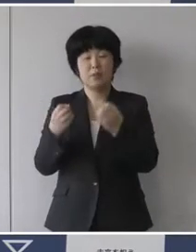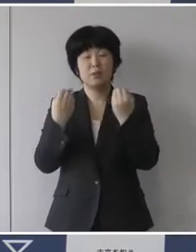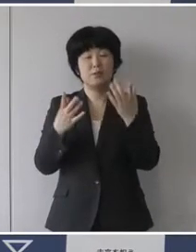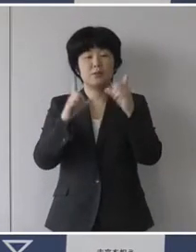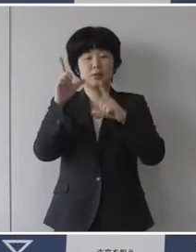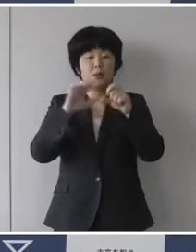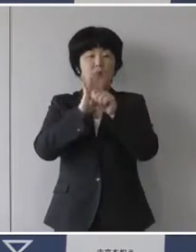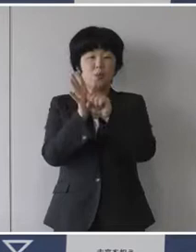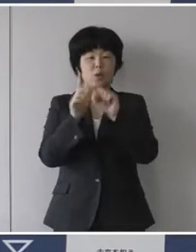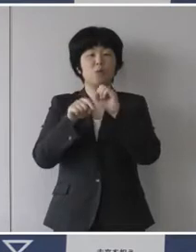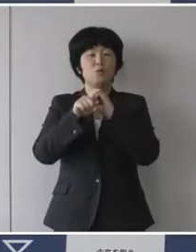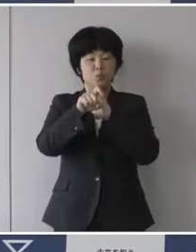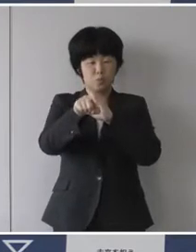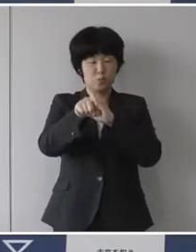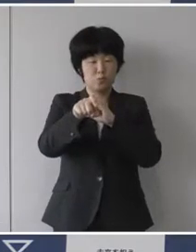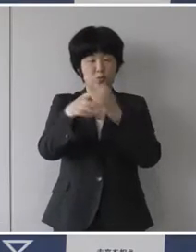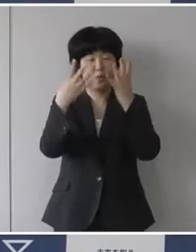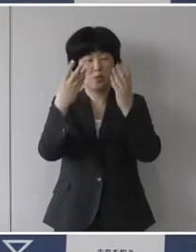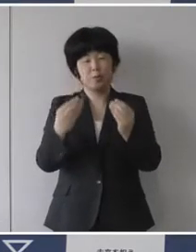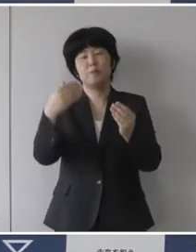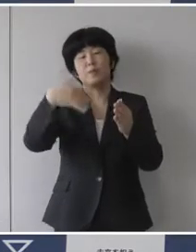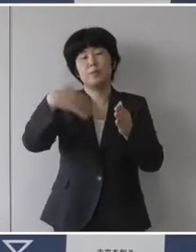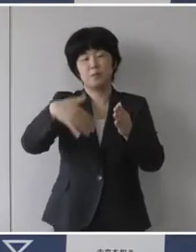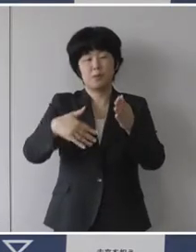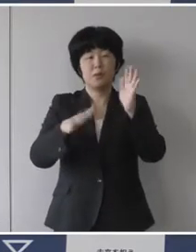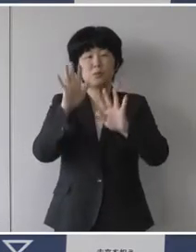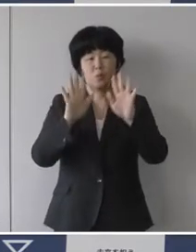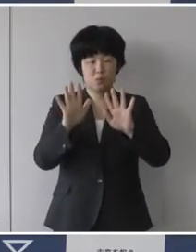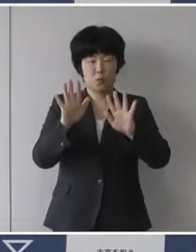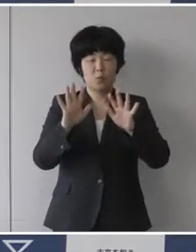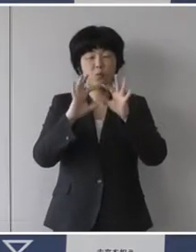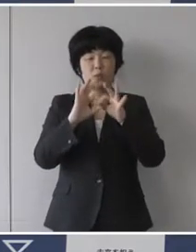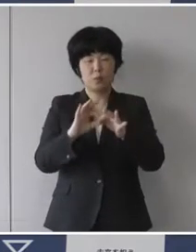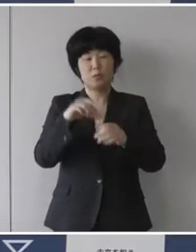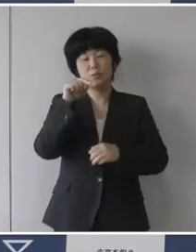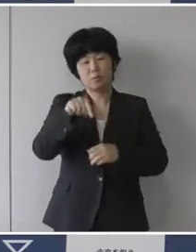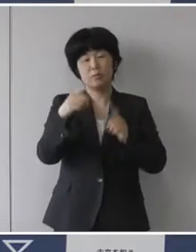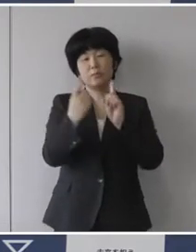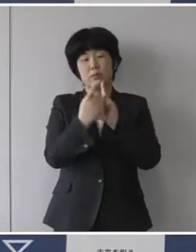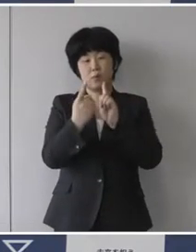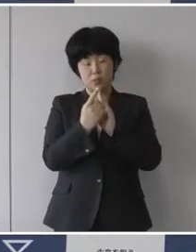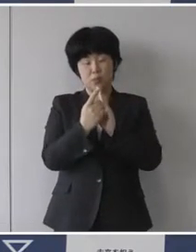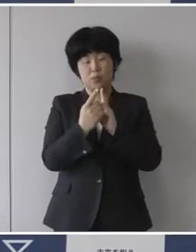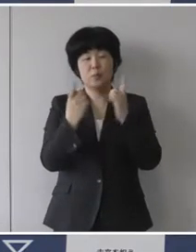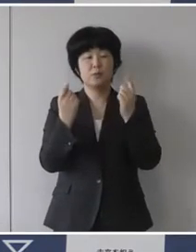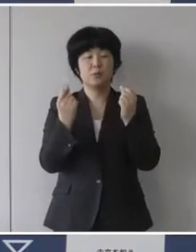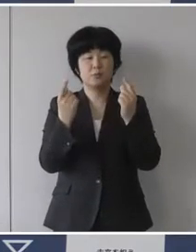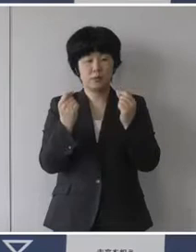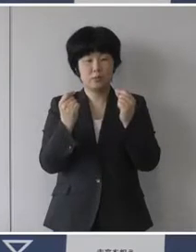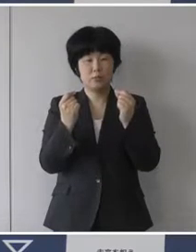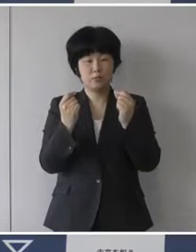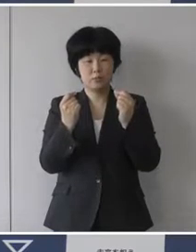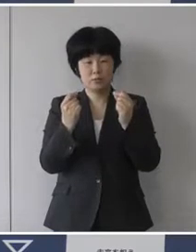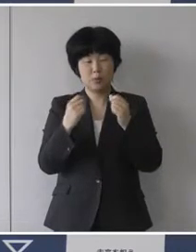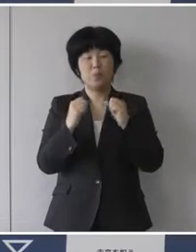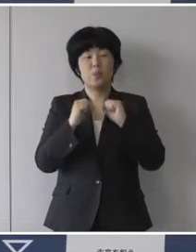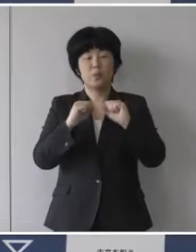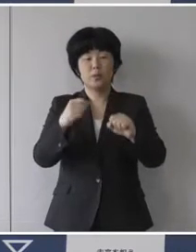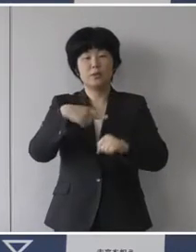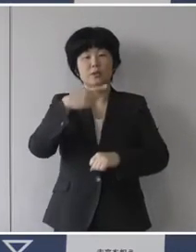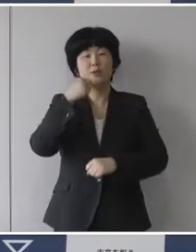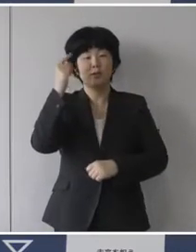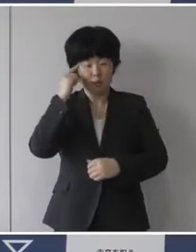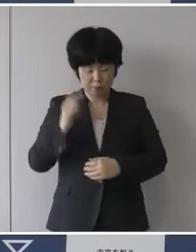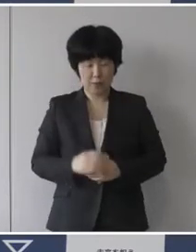新型コロナウイルスが収束をしておりませんので、新型コロナウイルスの対策、これも万全を期すととも